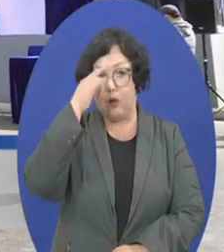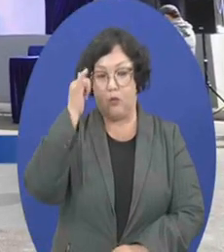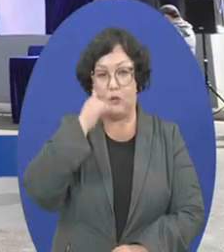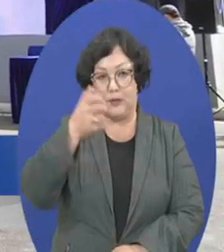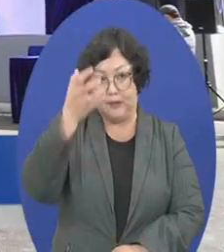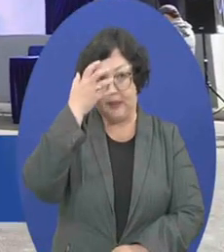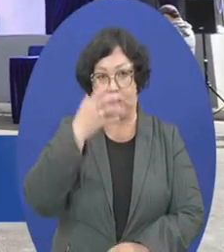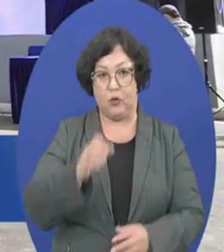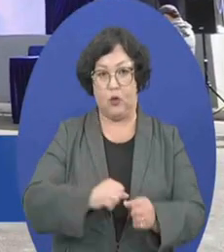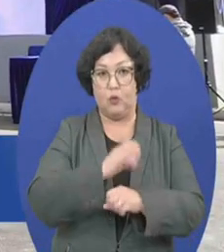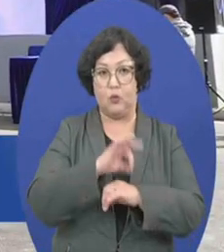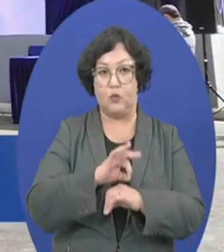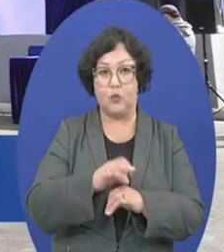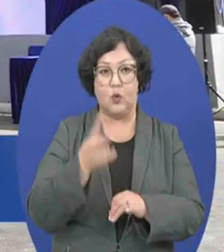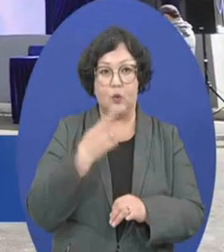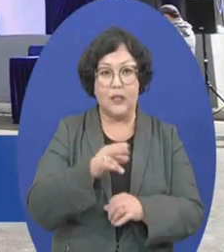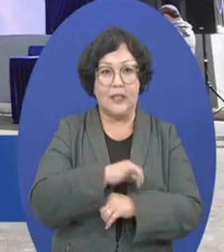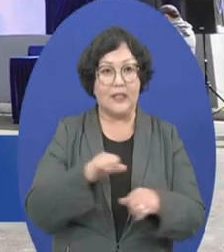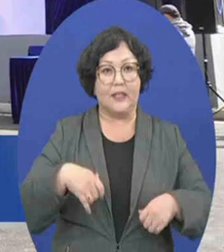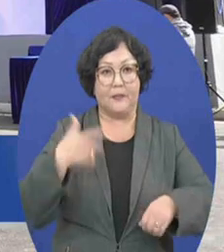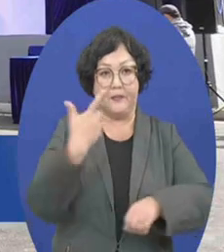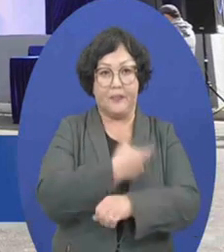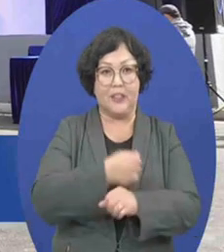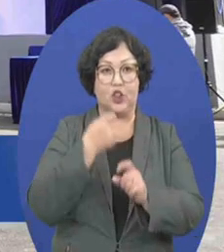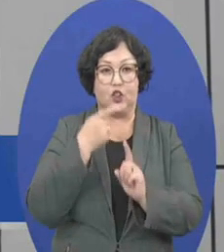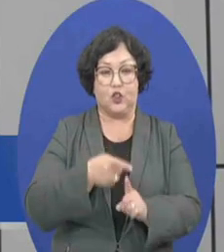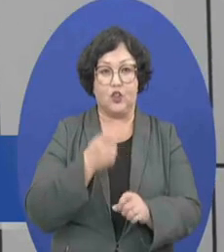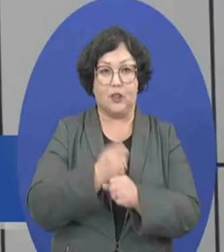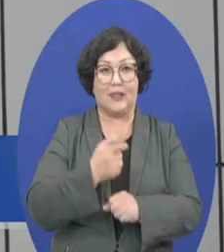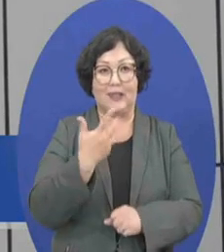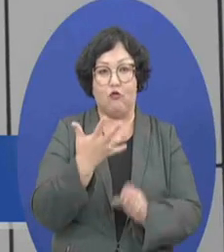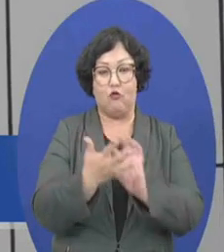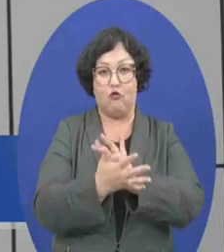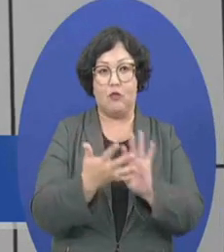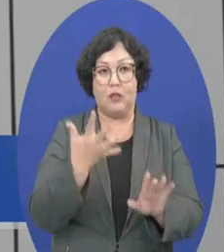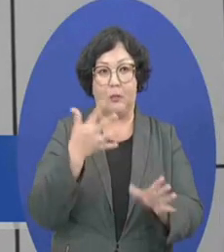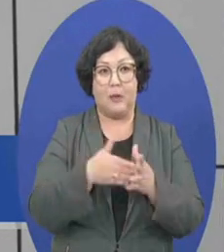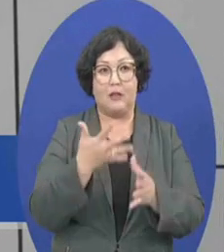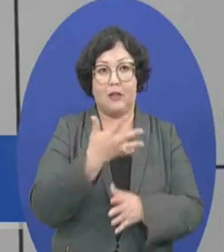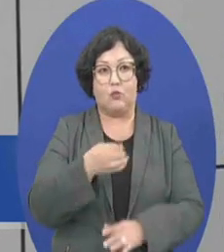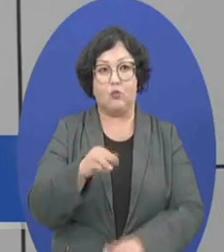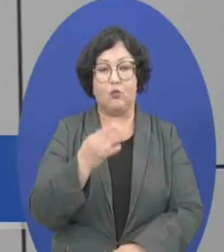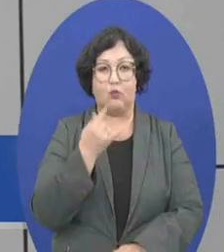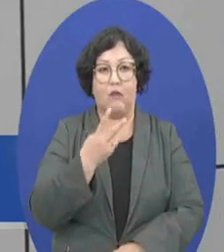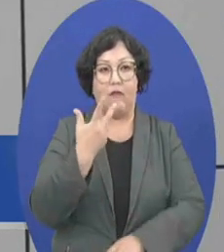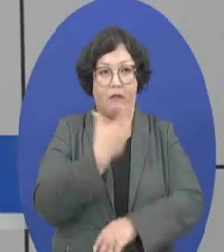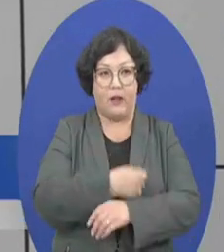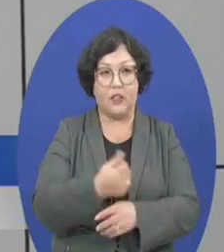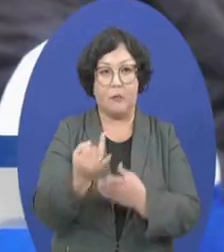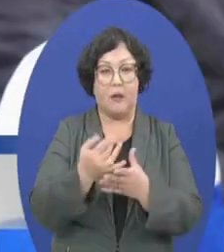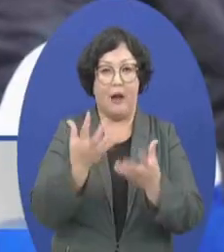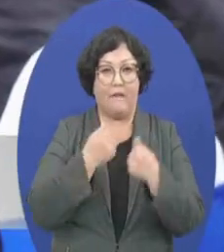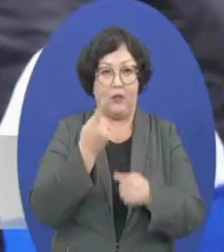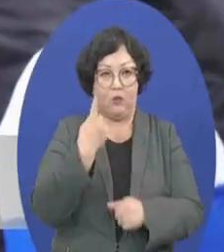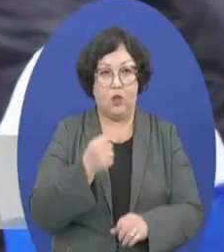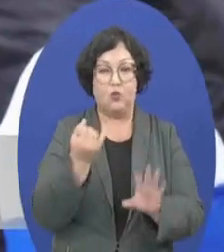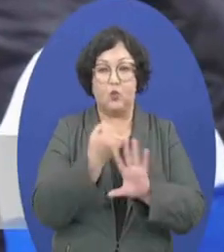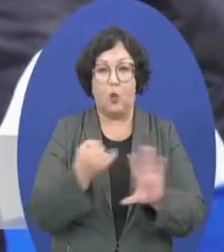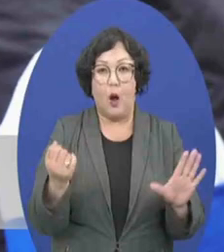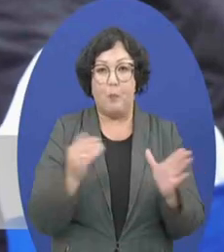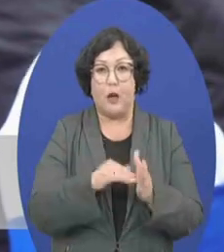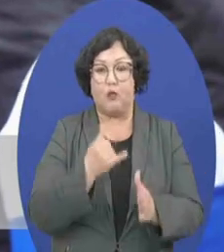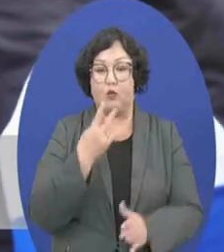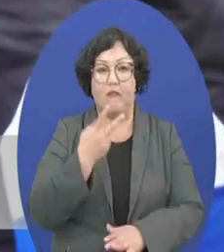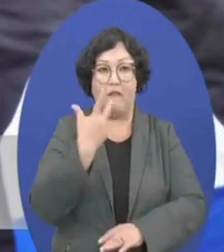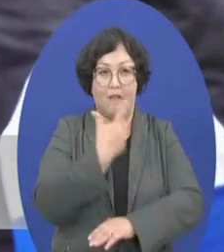Монгол Улсын засгийн газраас сар тахлын үед ард иргэдэд ахлааж болох зорилгоор 5 төрлийн 5500 тон вакциныг импортоор оруулж ирсэн. Нэг удаадаа 600 мянган